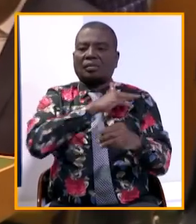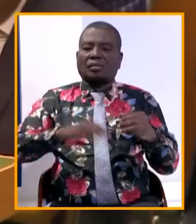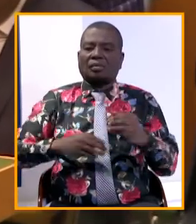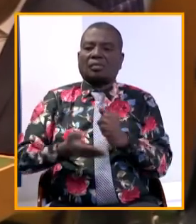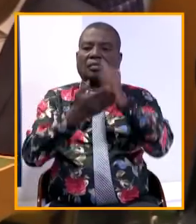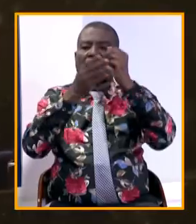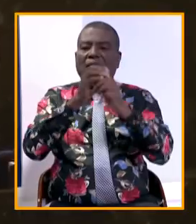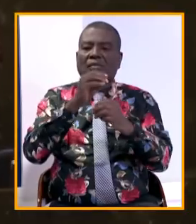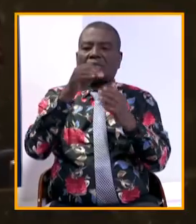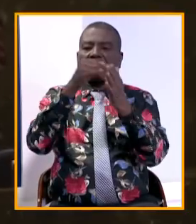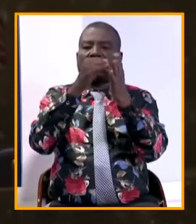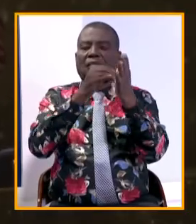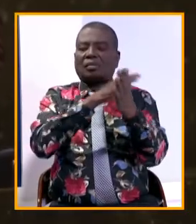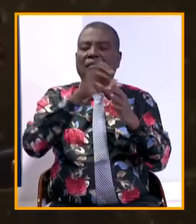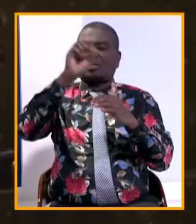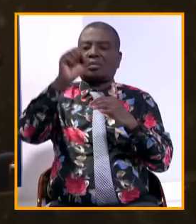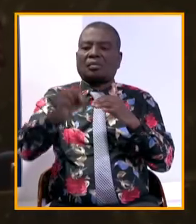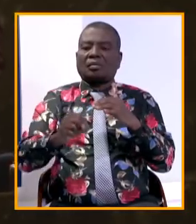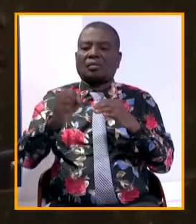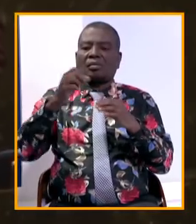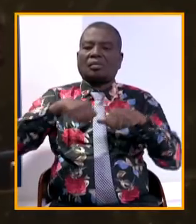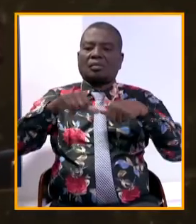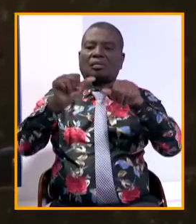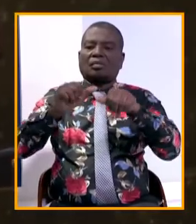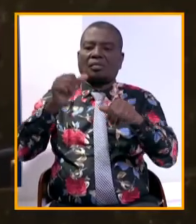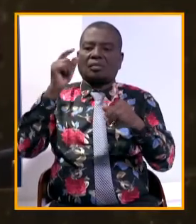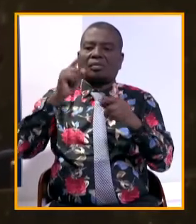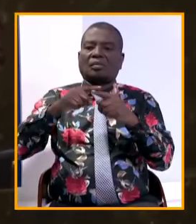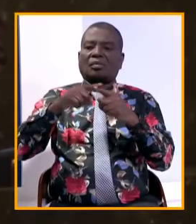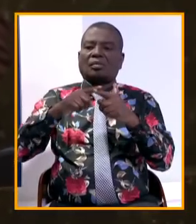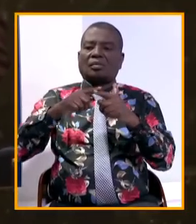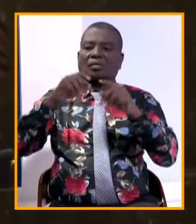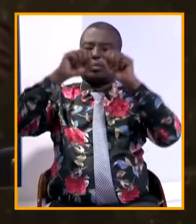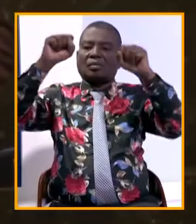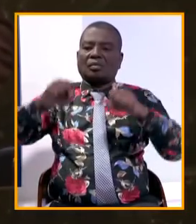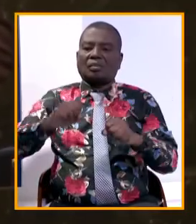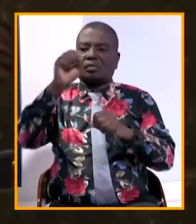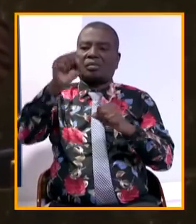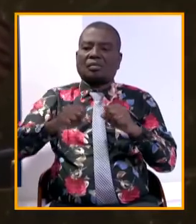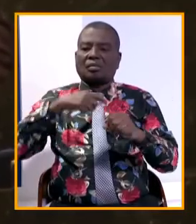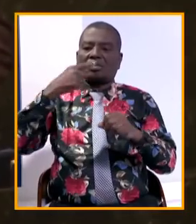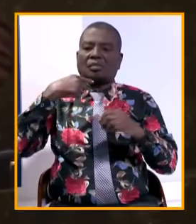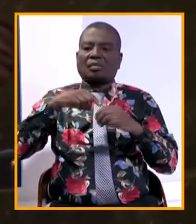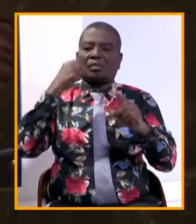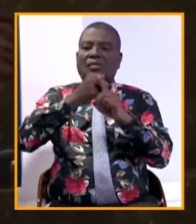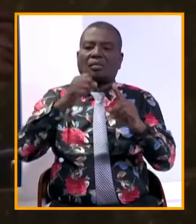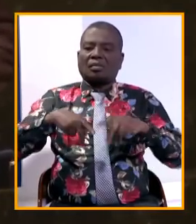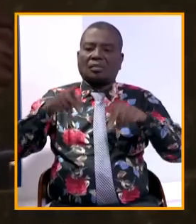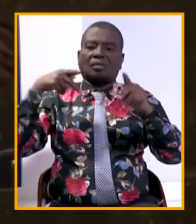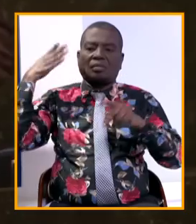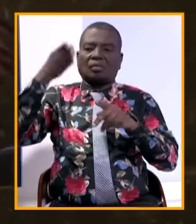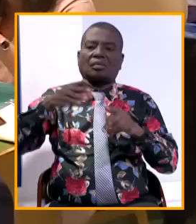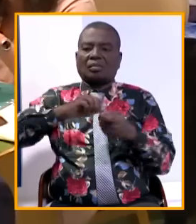recenser des solutions durables à l'échelle du système, des solutions qui auront un impact et qui permettront